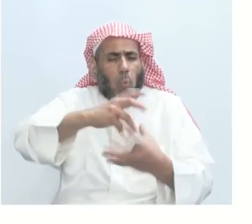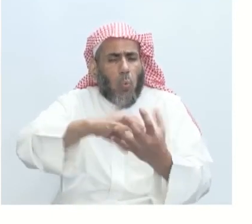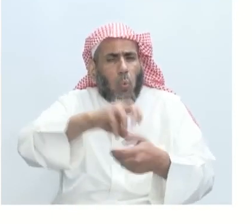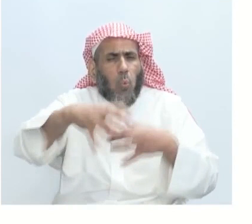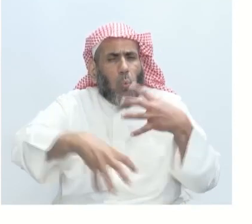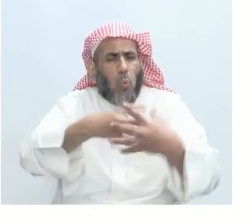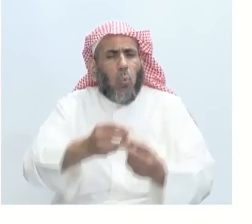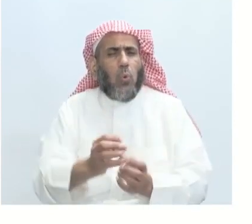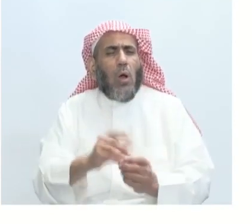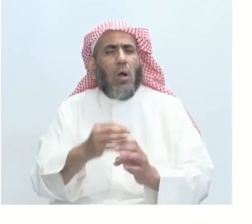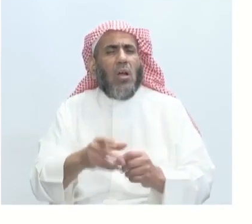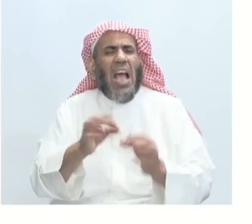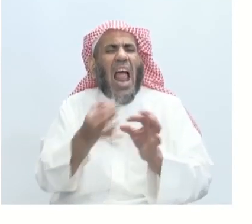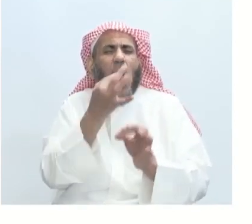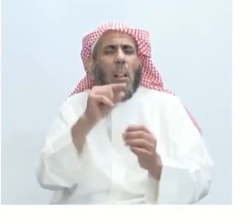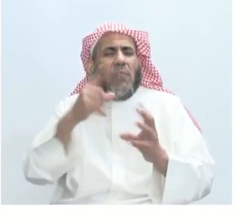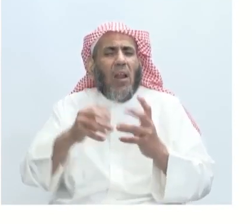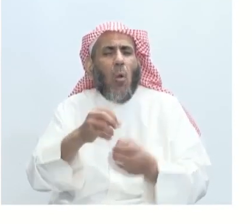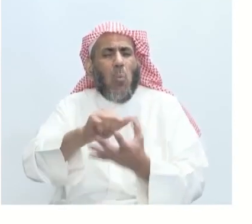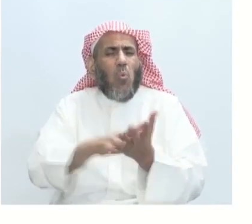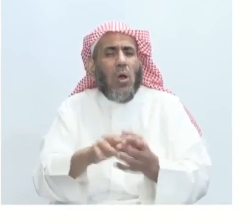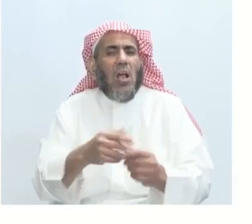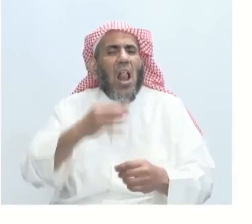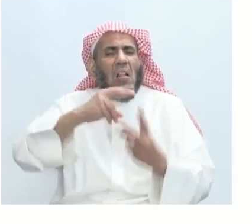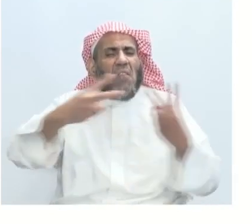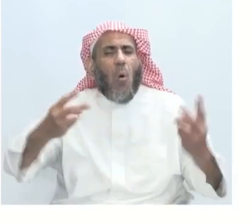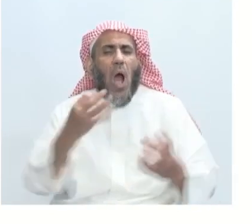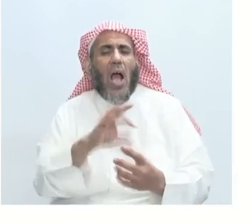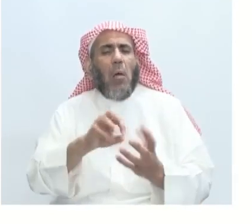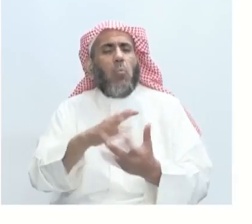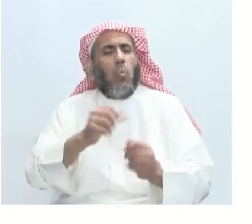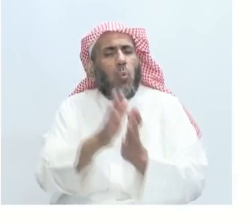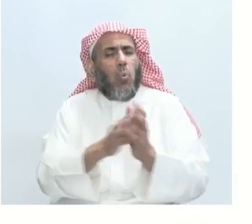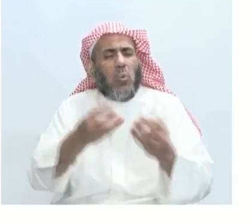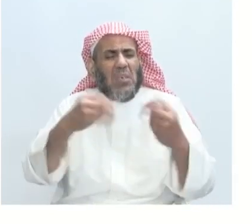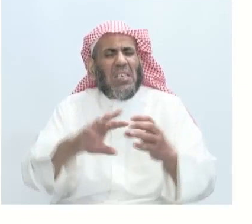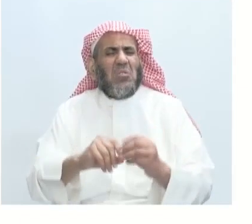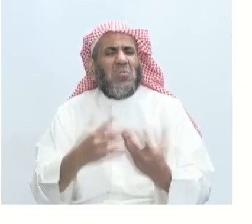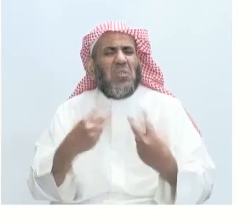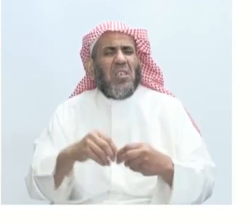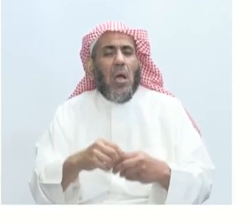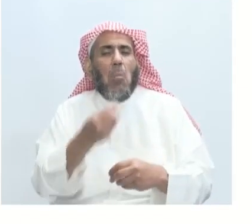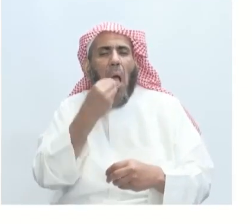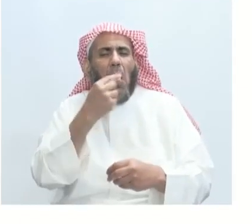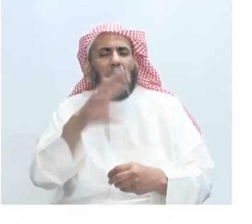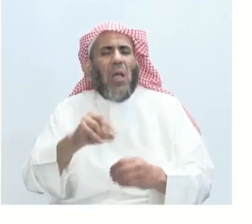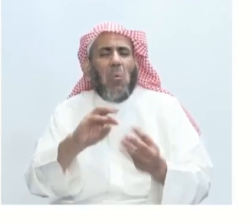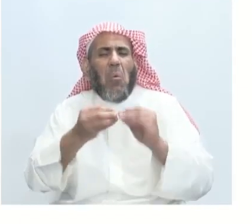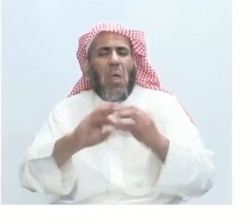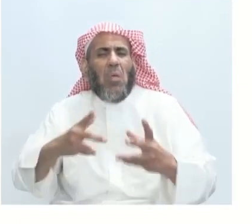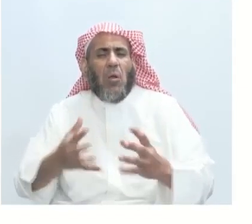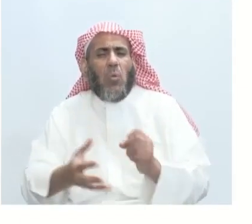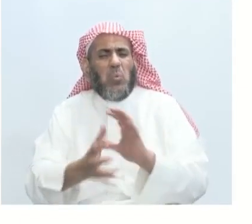فكانت تغسل الفراوله بالصابون تغسل الفواكه بالصابون قد تفقد ذلك من طعمها ولونها